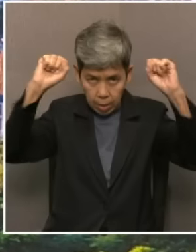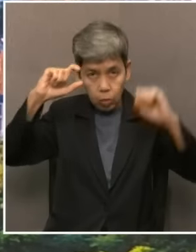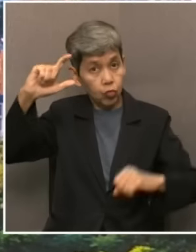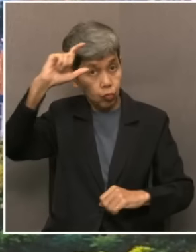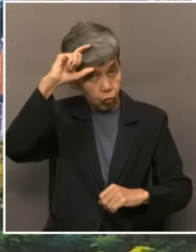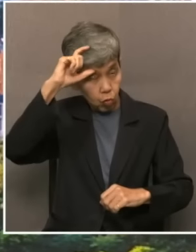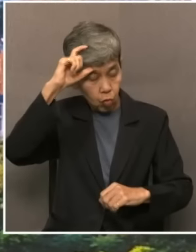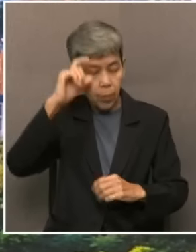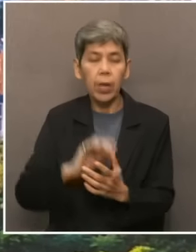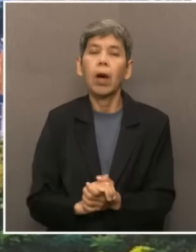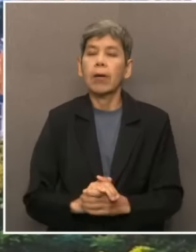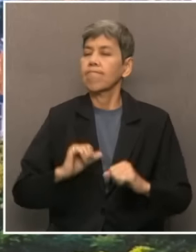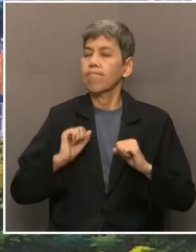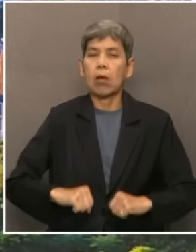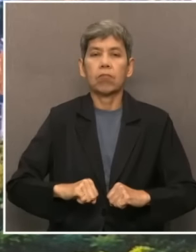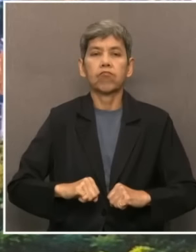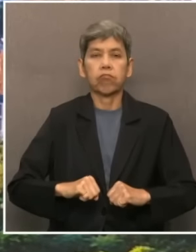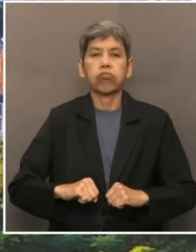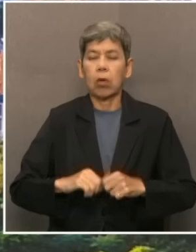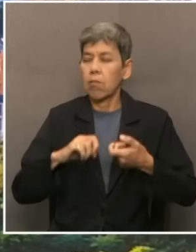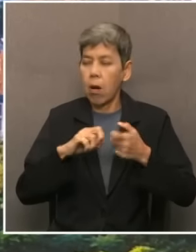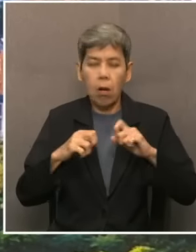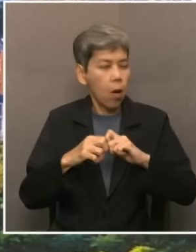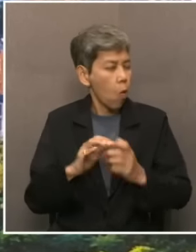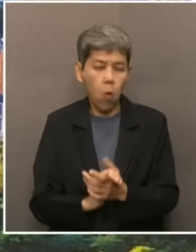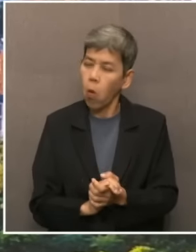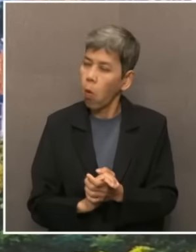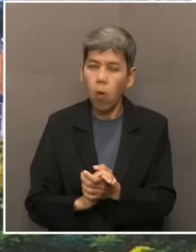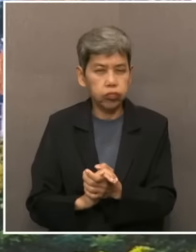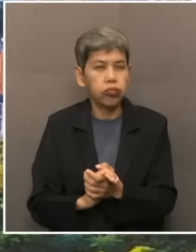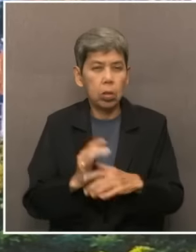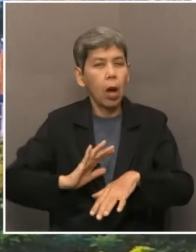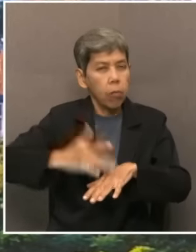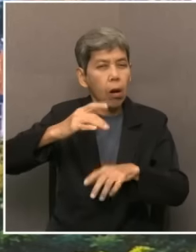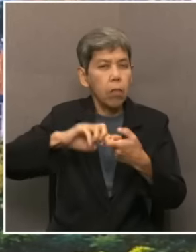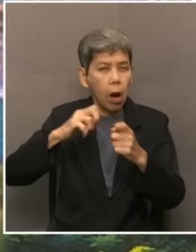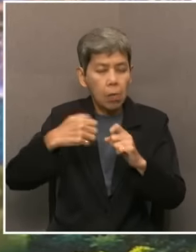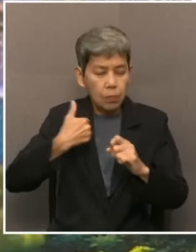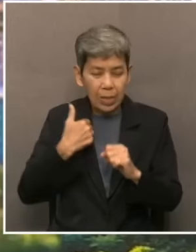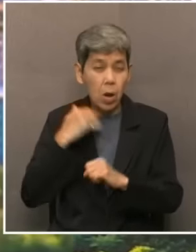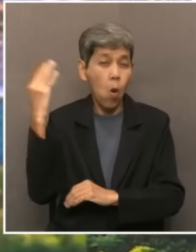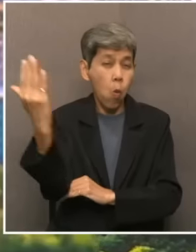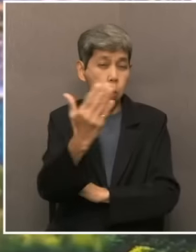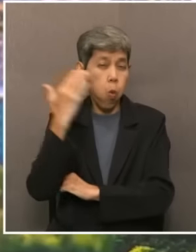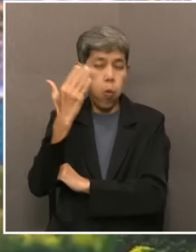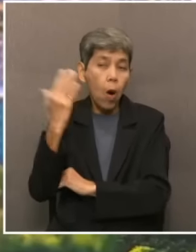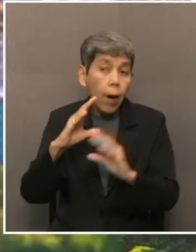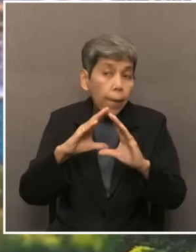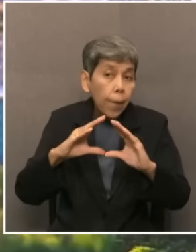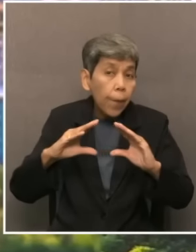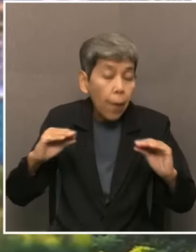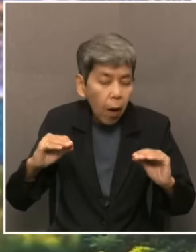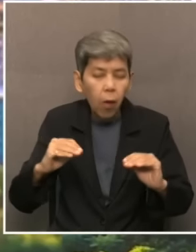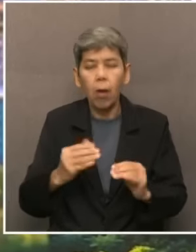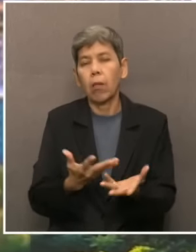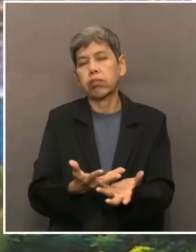บไเด็นได้อนุมัติประกาศภวะภายพิบติครั้งใหญ่แล้วตอนนี้แ้ว่าพายุจะผ่านพ้นไปแล้วแต่ว่าท้งไ